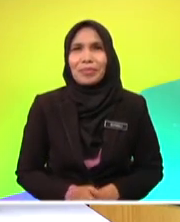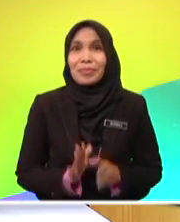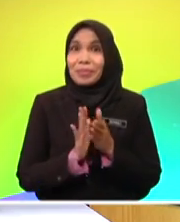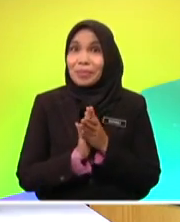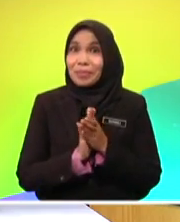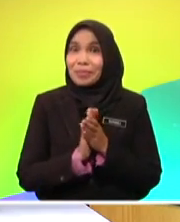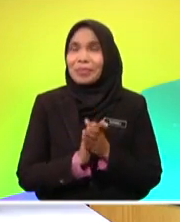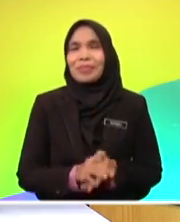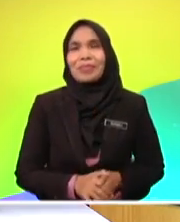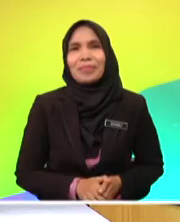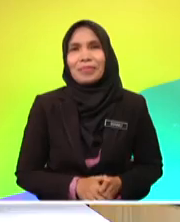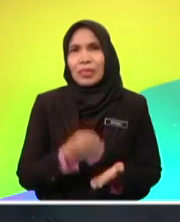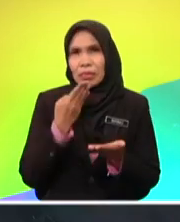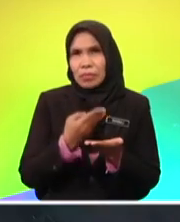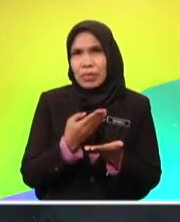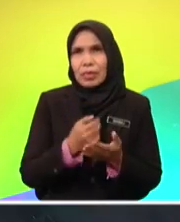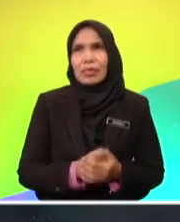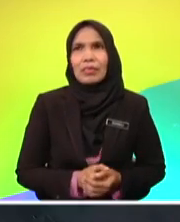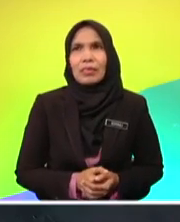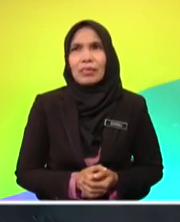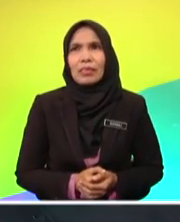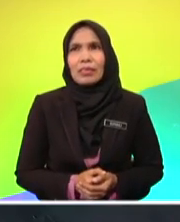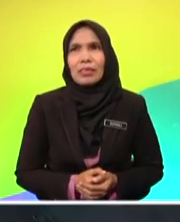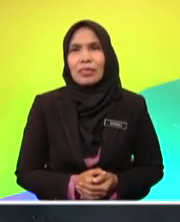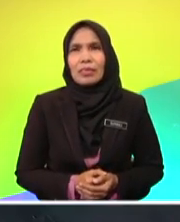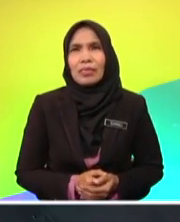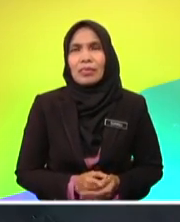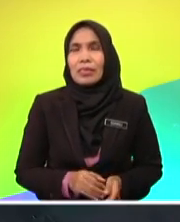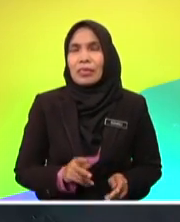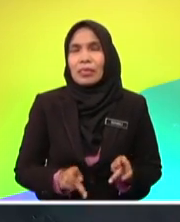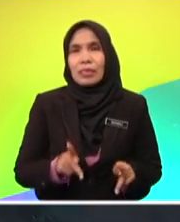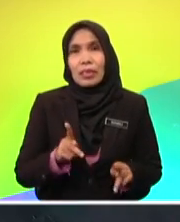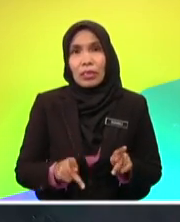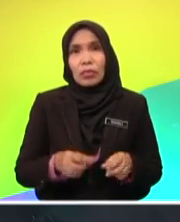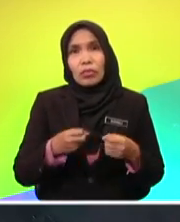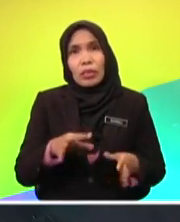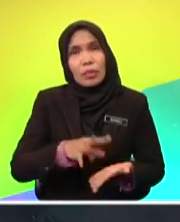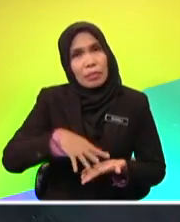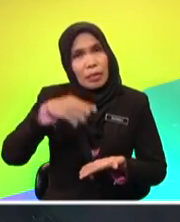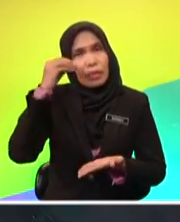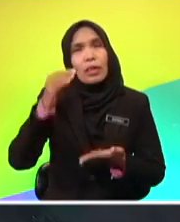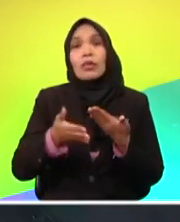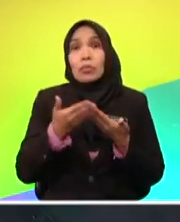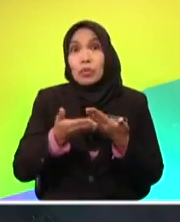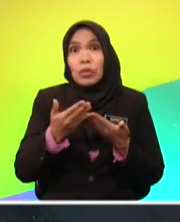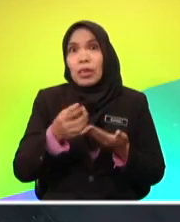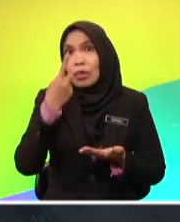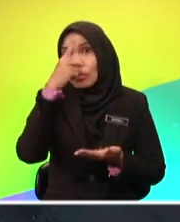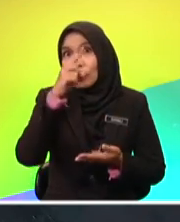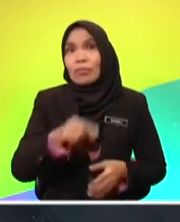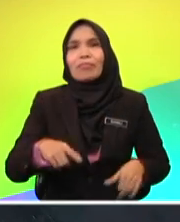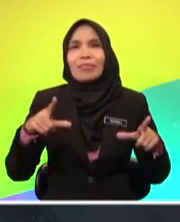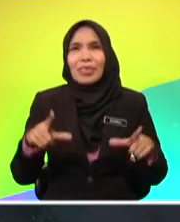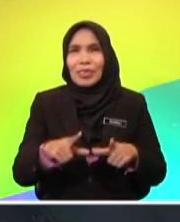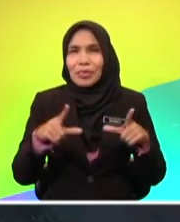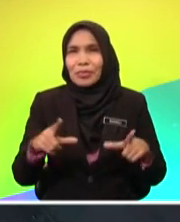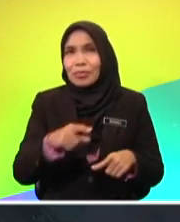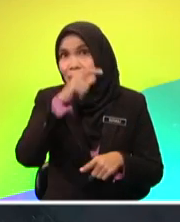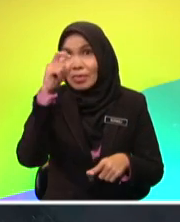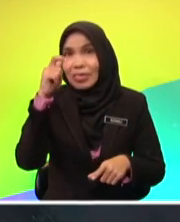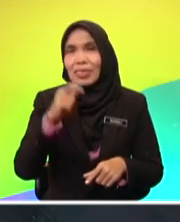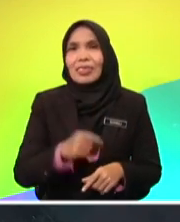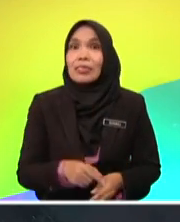Baik, memang kalau dah belajar, mudah untuk kita lakukan teka silang kata ini. Cikgu, okey, kita dah